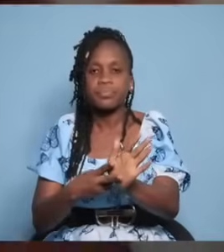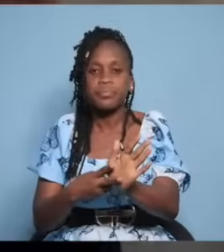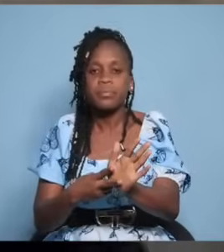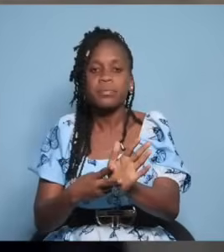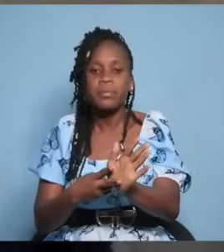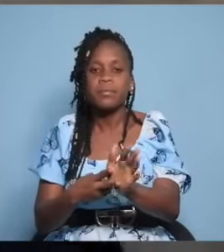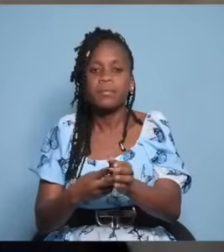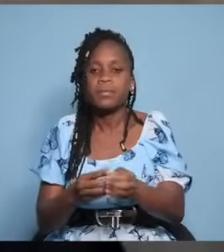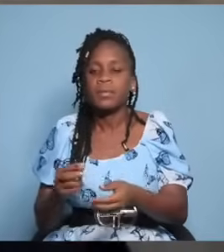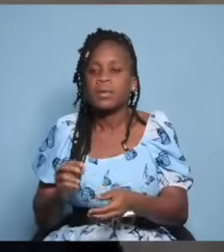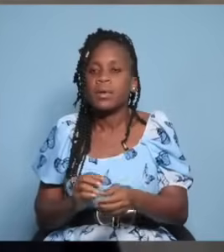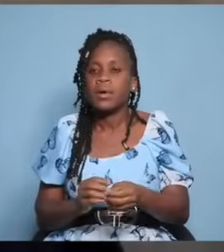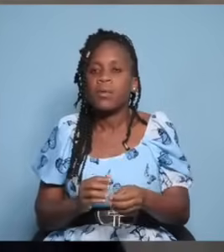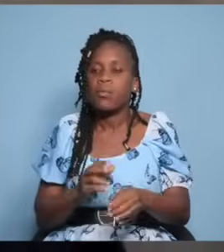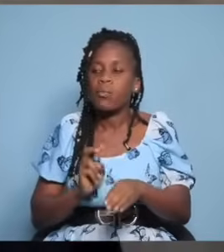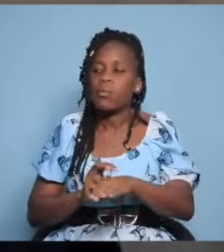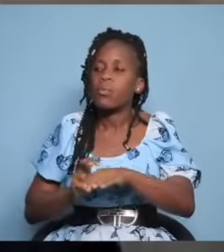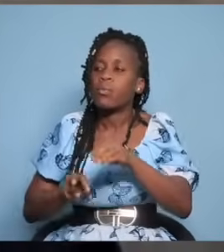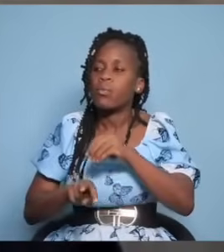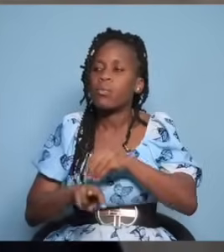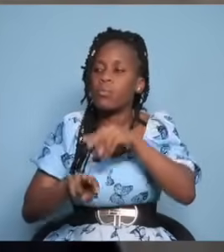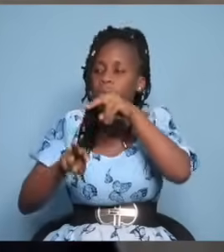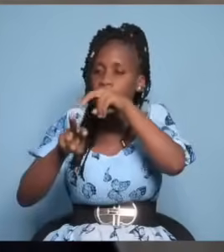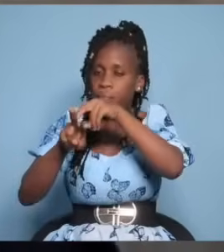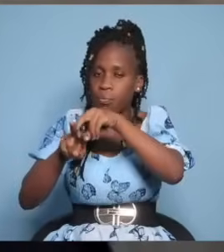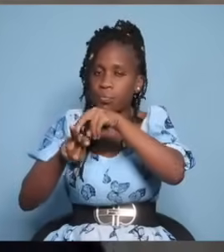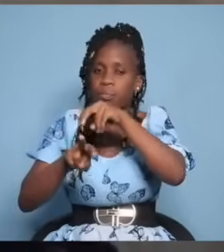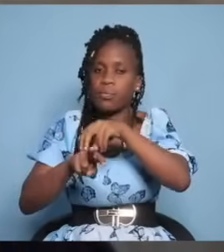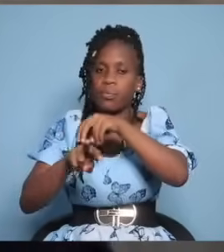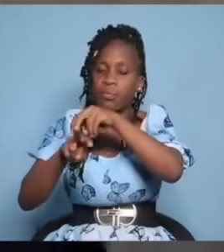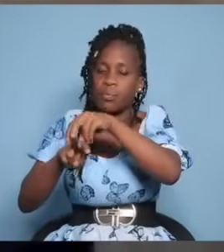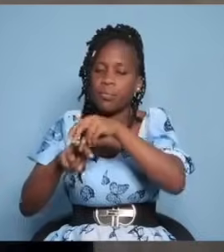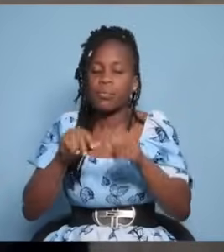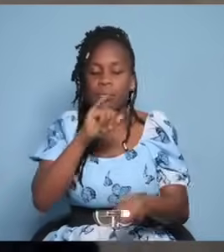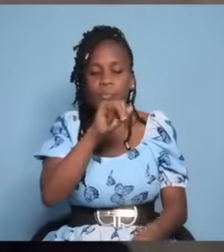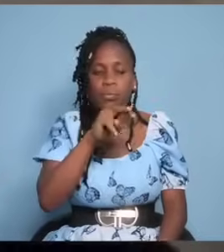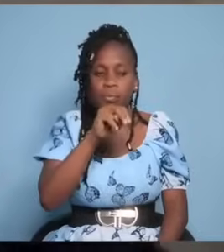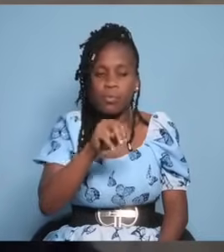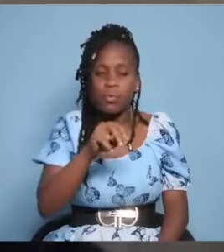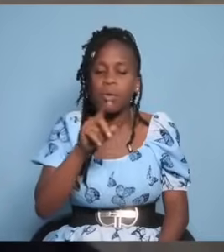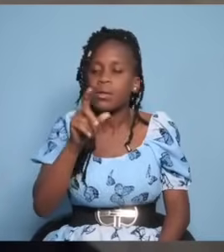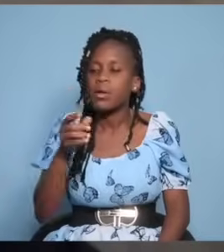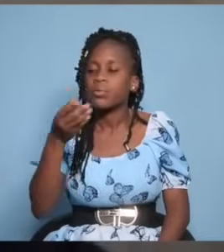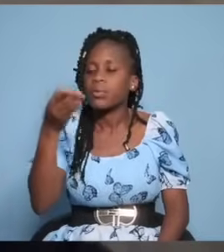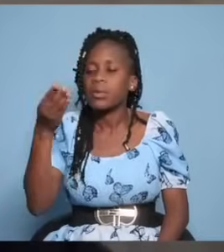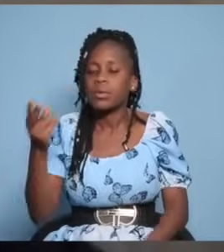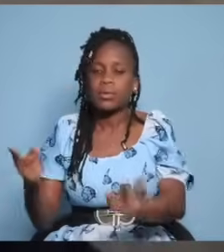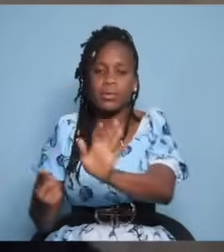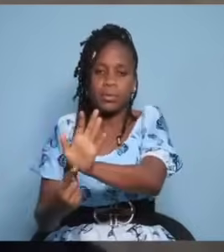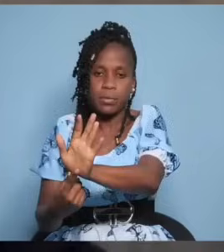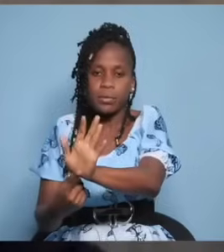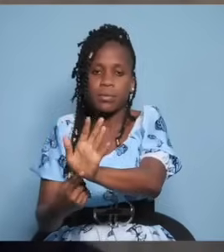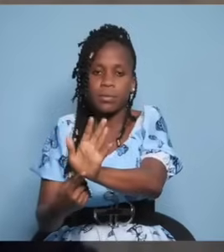iliwapakia huyu Dr. John Garang na wenzie sita